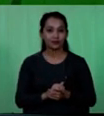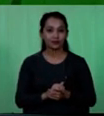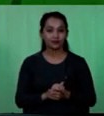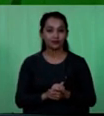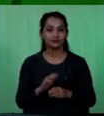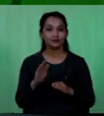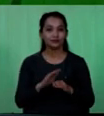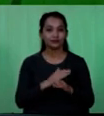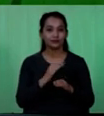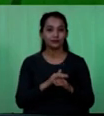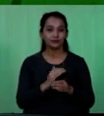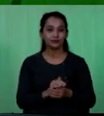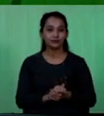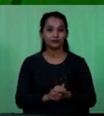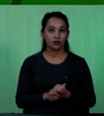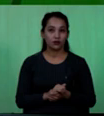Barakalla.